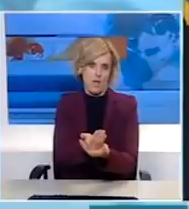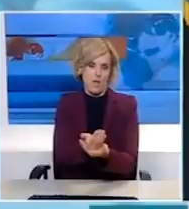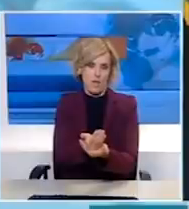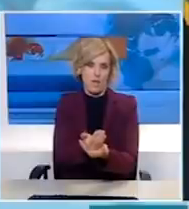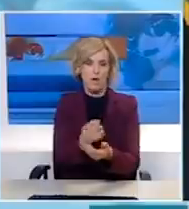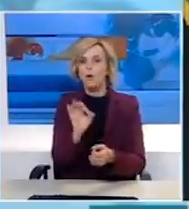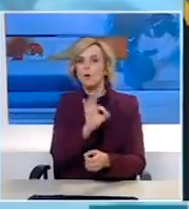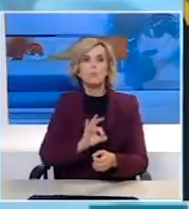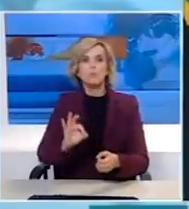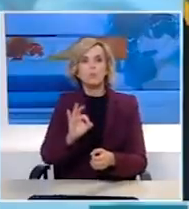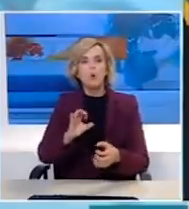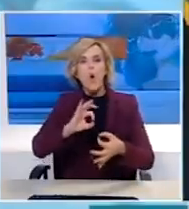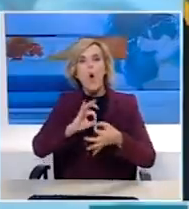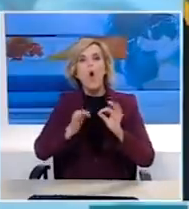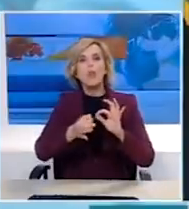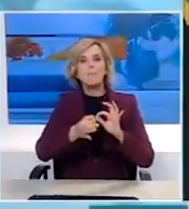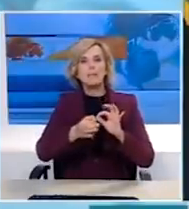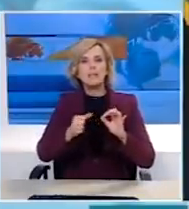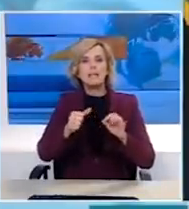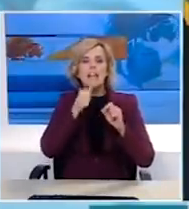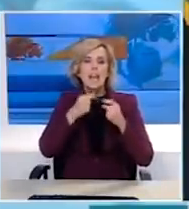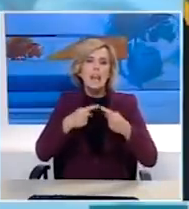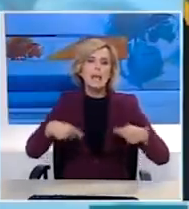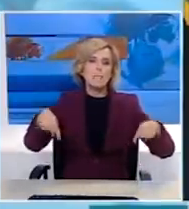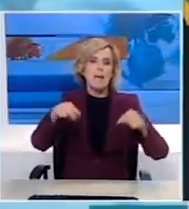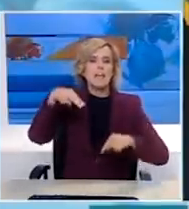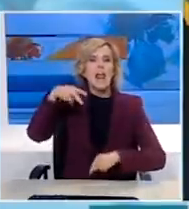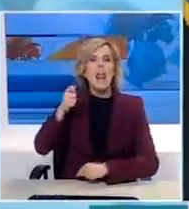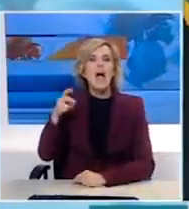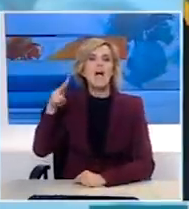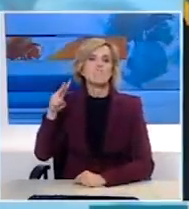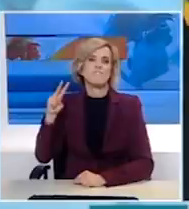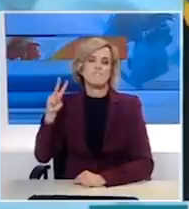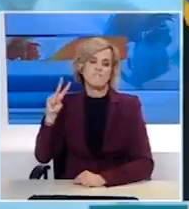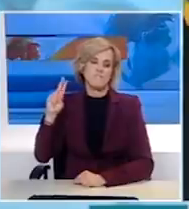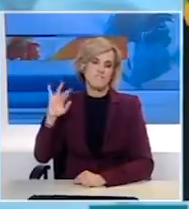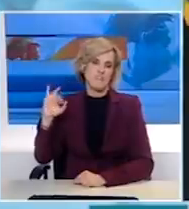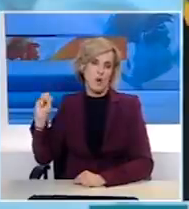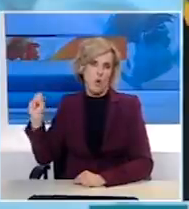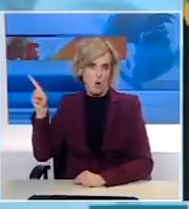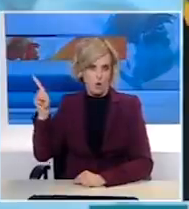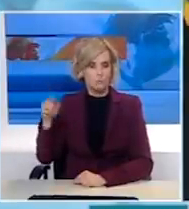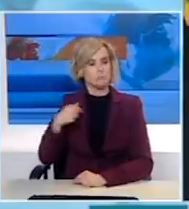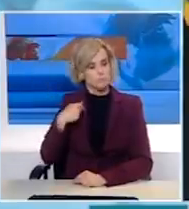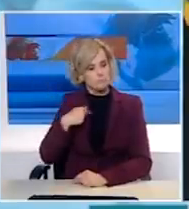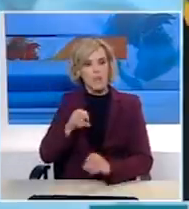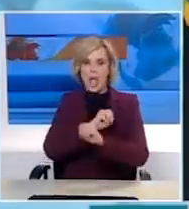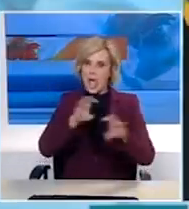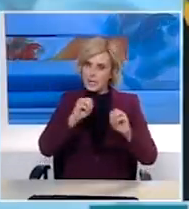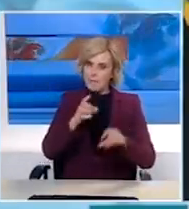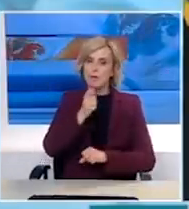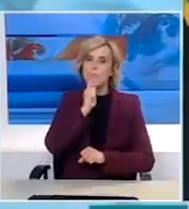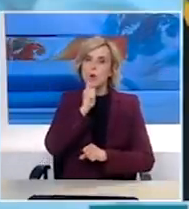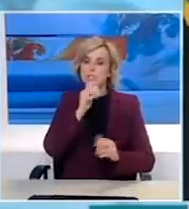Μαρίνα Olympic Marine του Λαβρίου. Για την κίνηση αυτή ενημερώθηκε η Γενική Γραμματεία Πολιτικής Προστασίας αλλά και ο